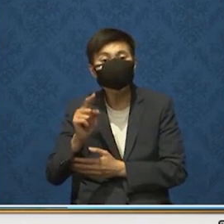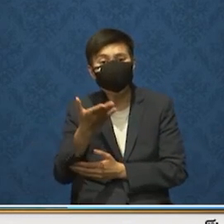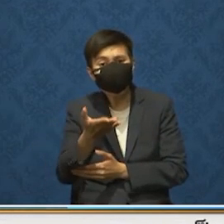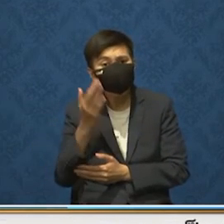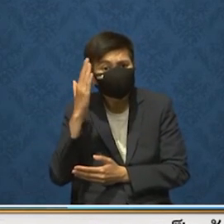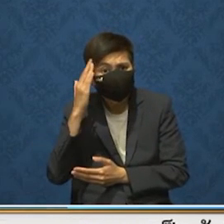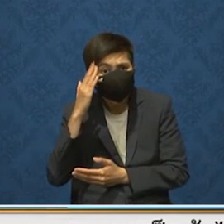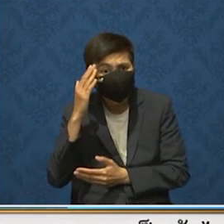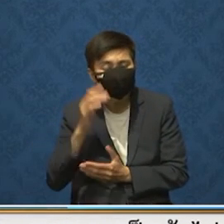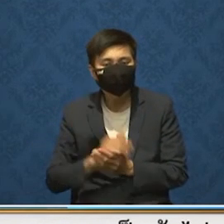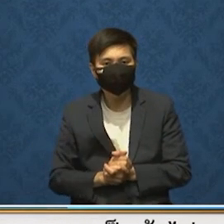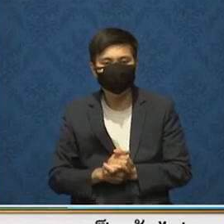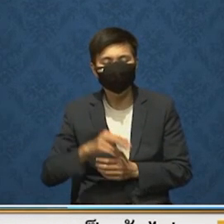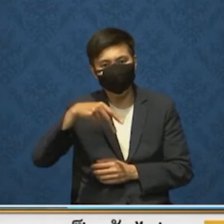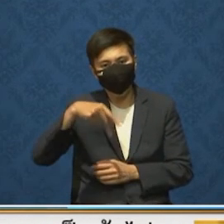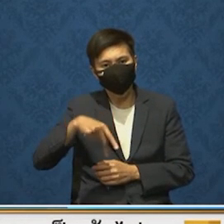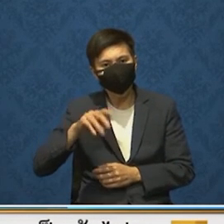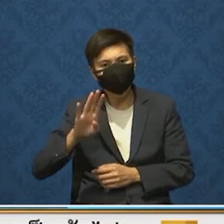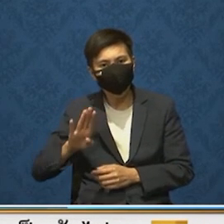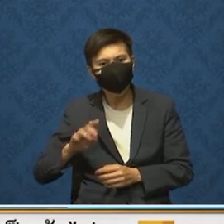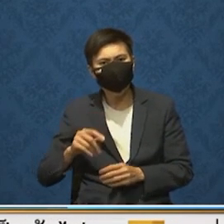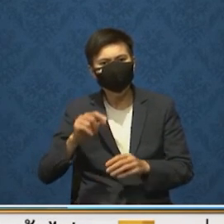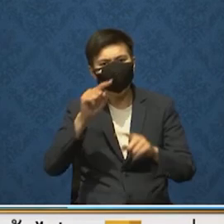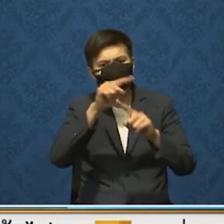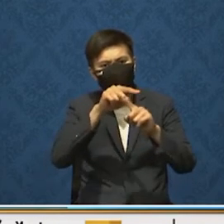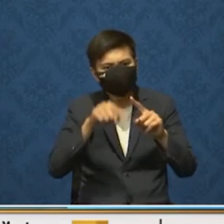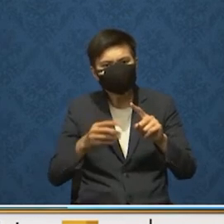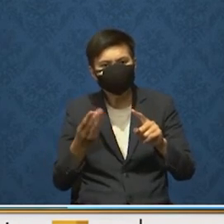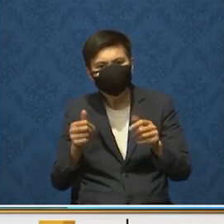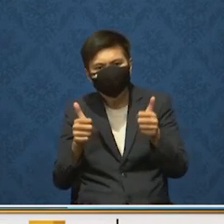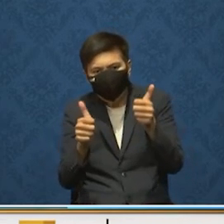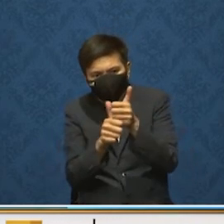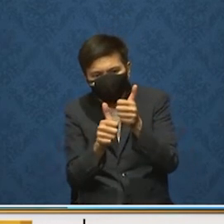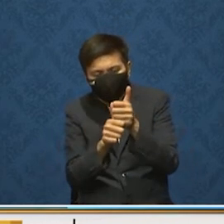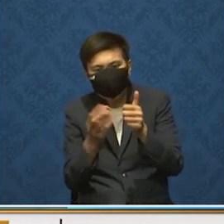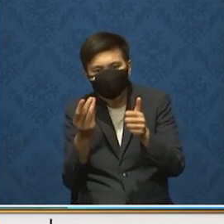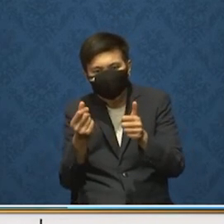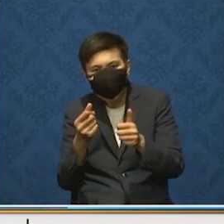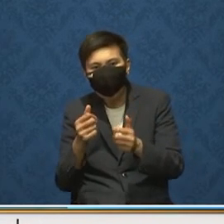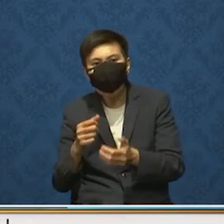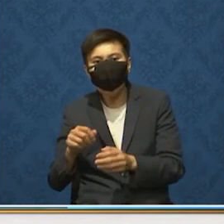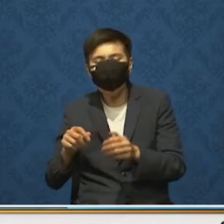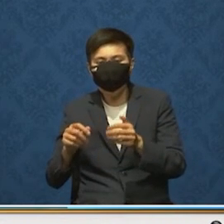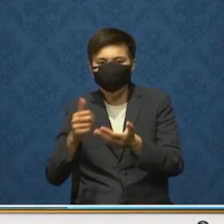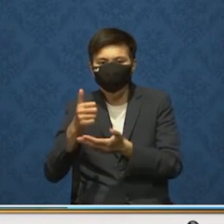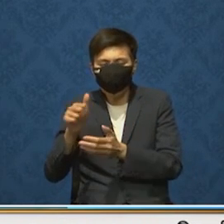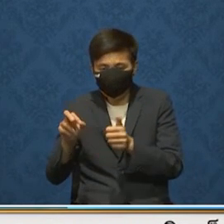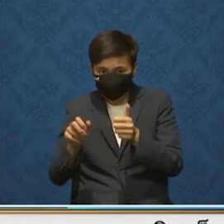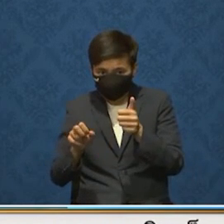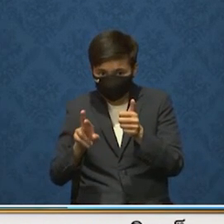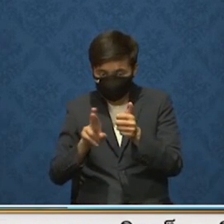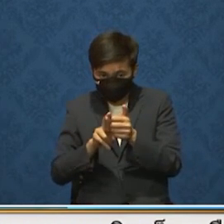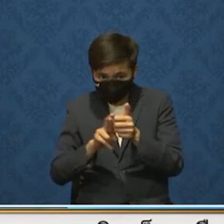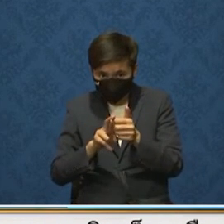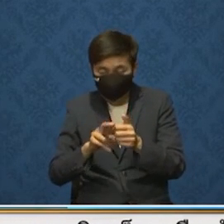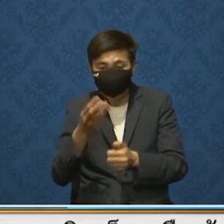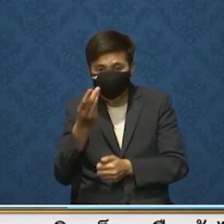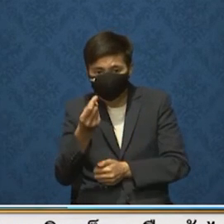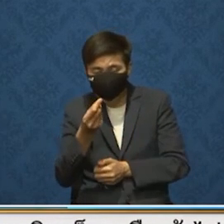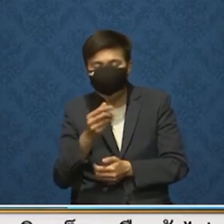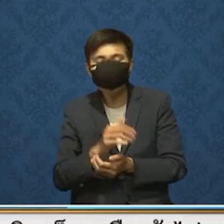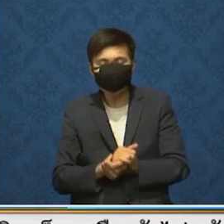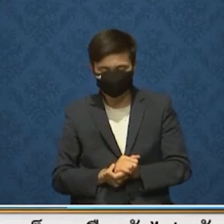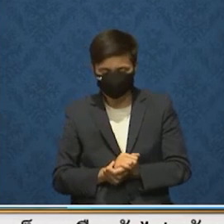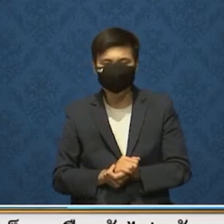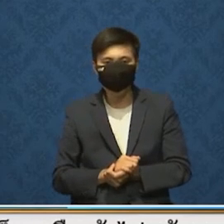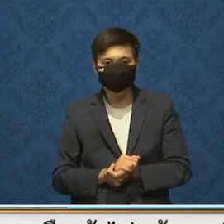ประบอกี่เปรเซ็นต์ลองกเปอรเซ็นต์ผู้ช่วยกี่เปอรเซ็นต์เสนาทิการกองทัพกี่เปอรเซ็นตนะคร